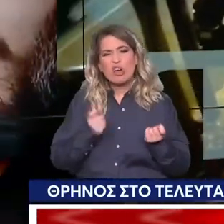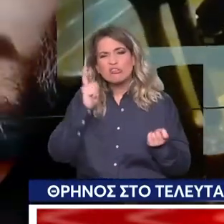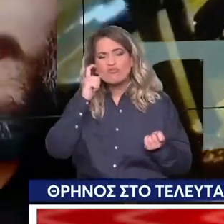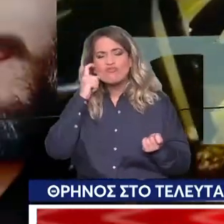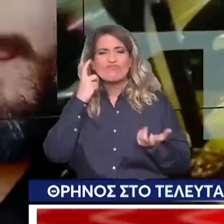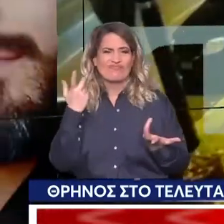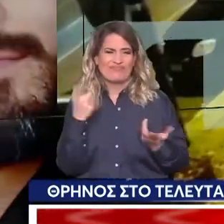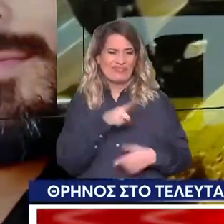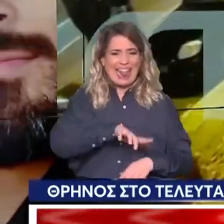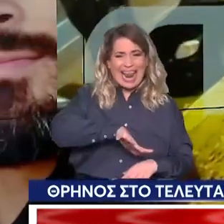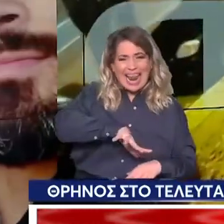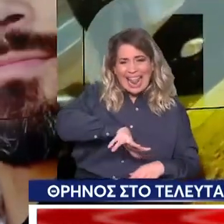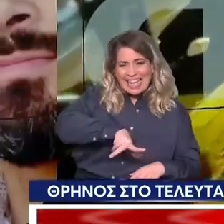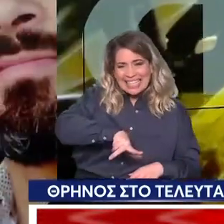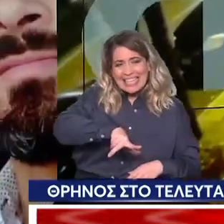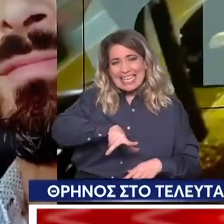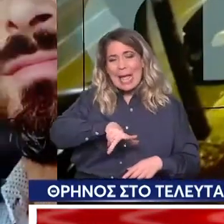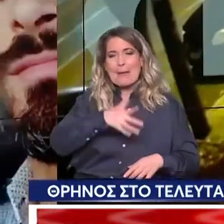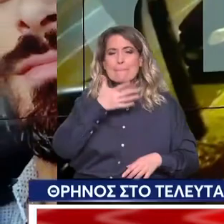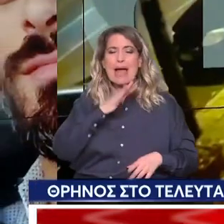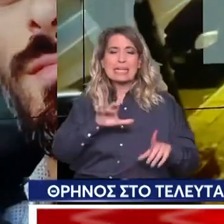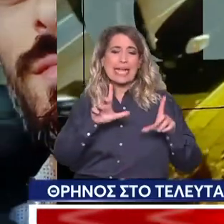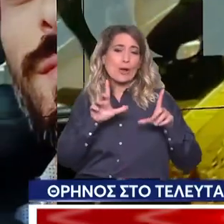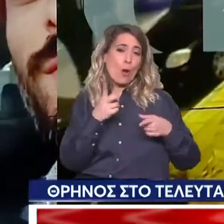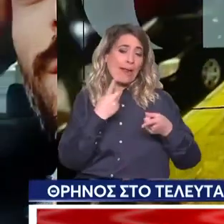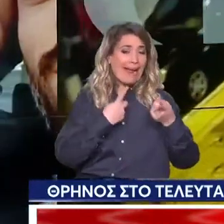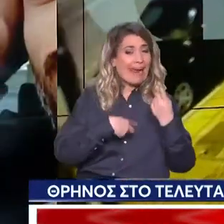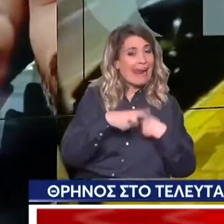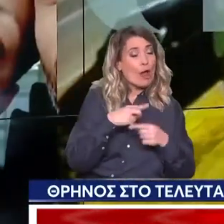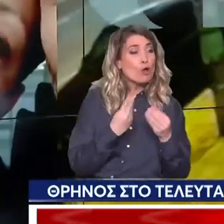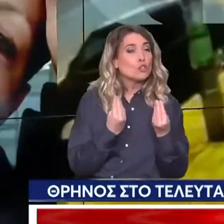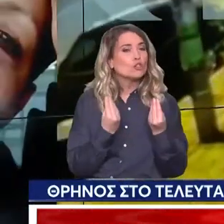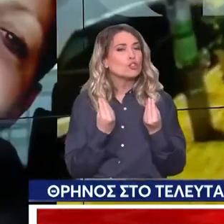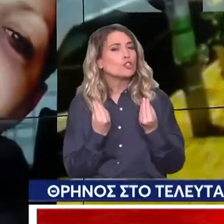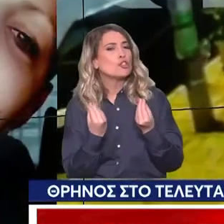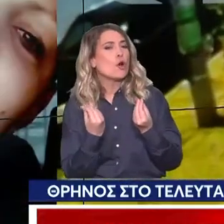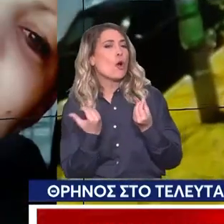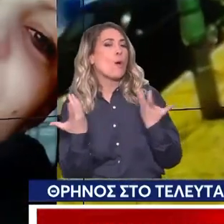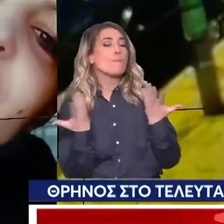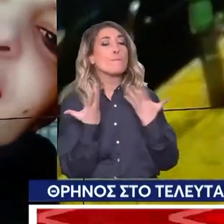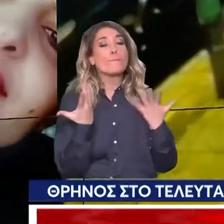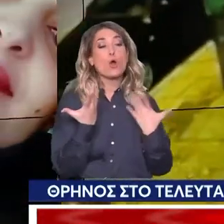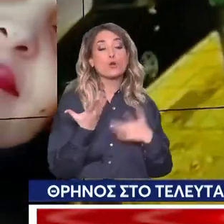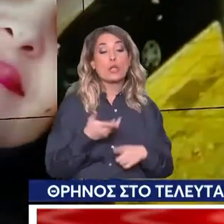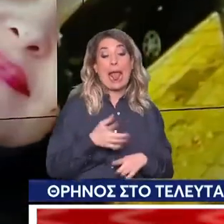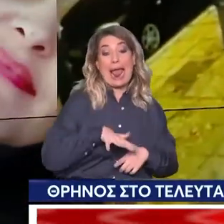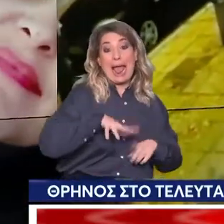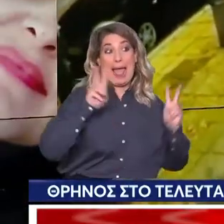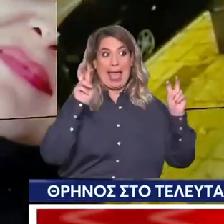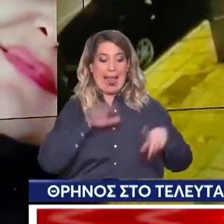Η ληστεία ίσως να είχε στόχο τη συγκάλυψη της